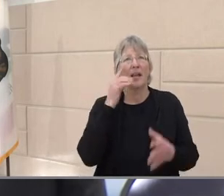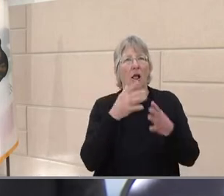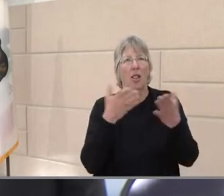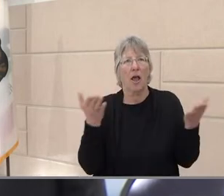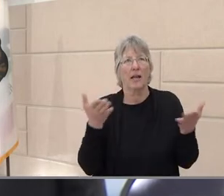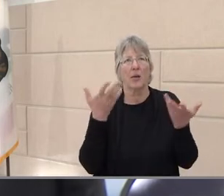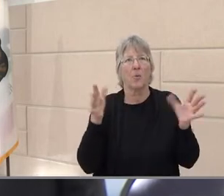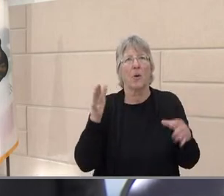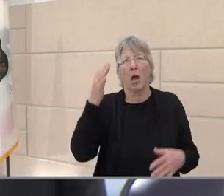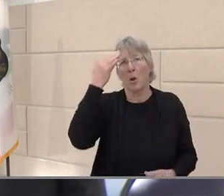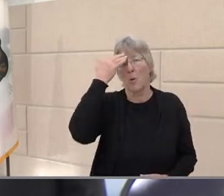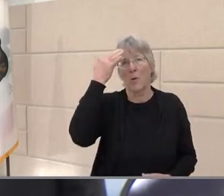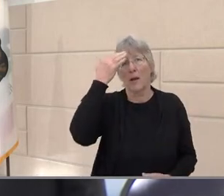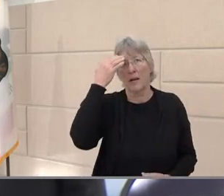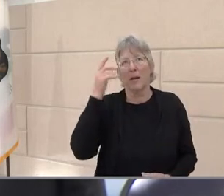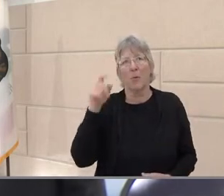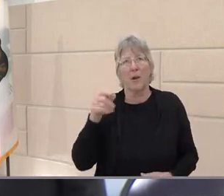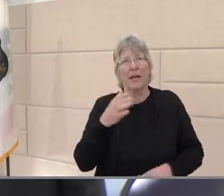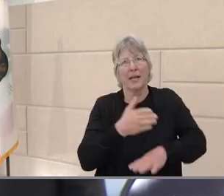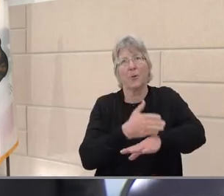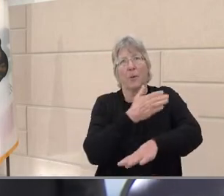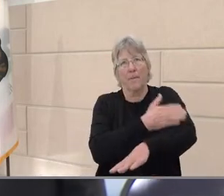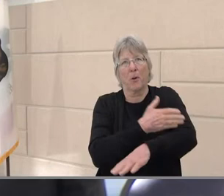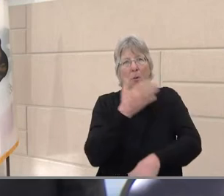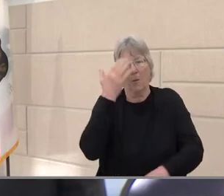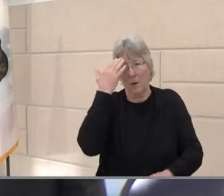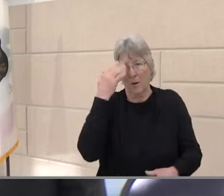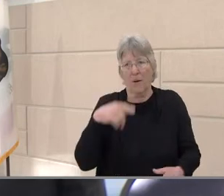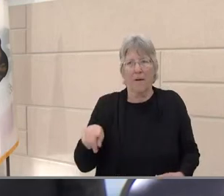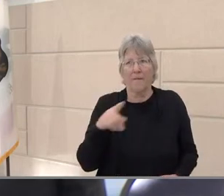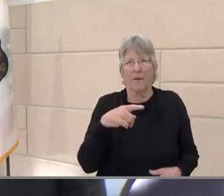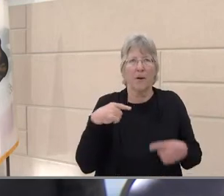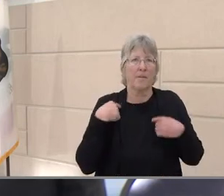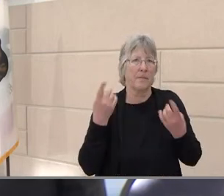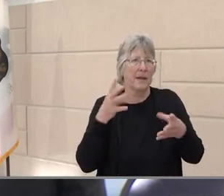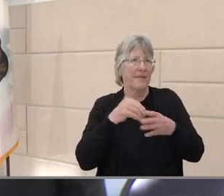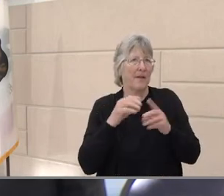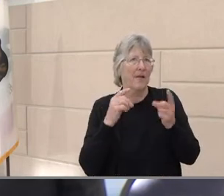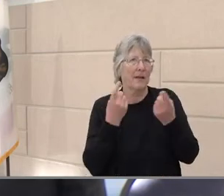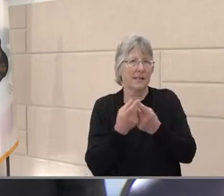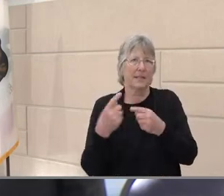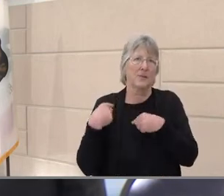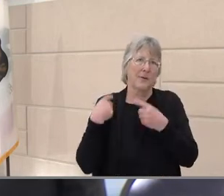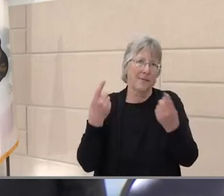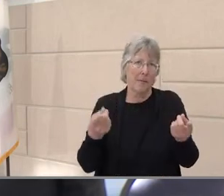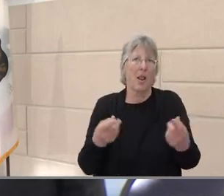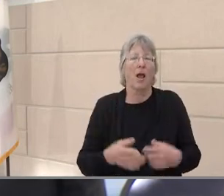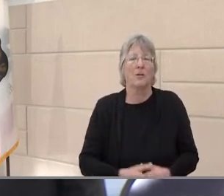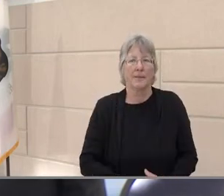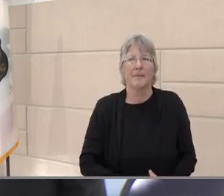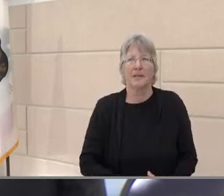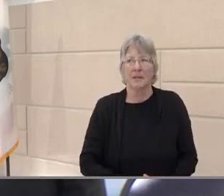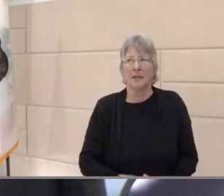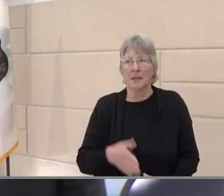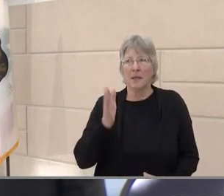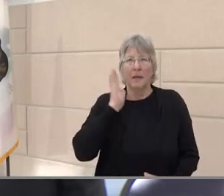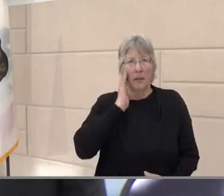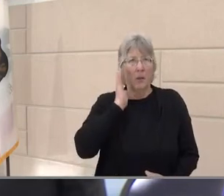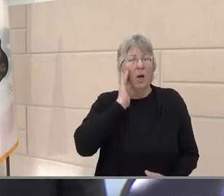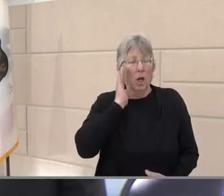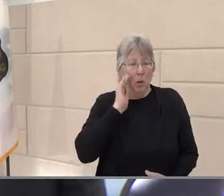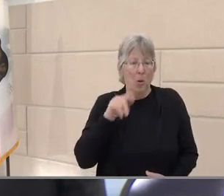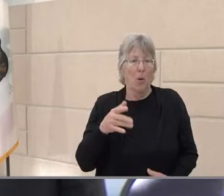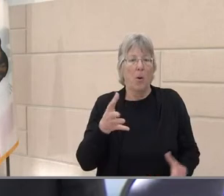យើងដឹងហើយគឺថាវាមានព័ត៌មាននៅក្នុងរបាយការណ៍ហ្នឹងដែលយើងដឹងរួចមកហើយហើយយើងត្រូវតែប្រឹងប្រែងកែប្រែធ្វើជាបន្